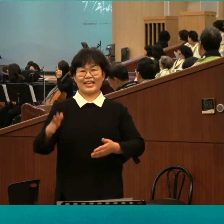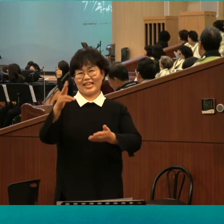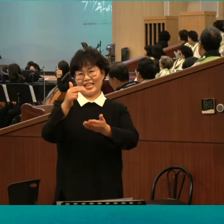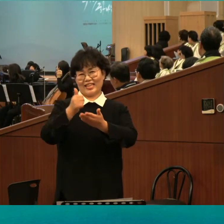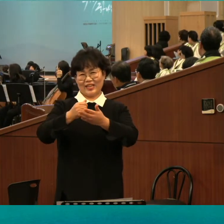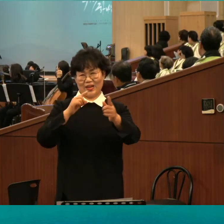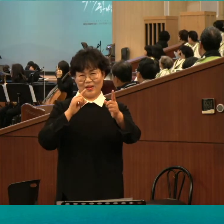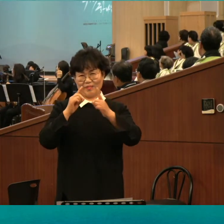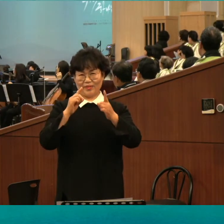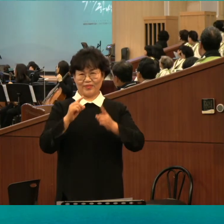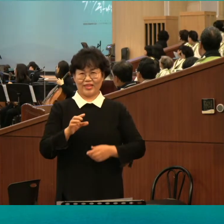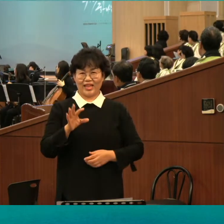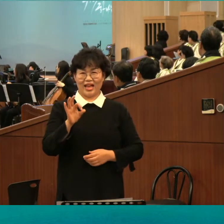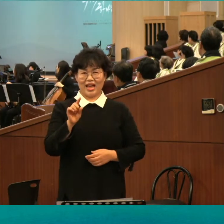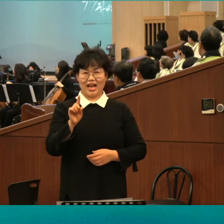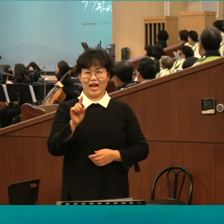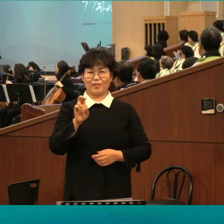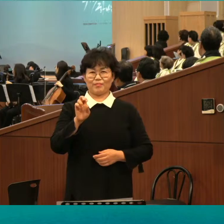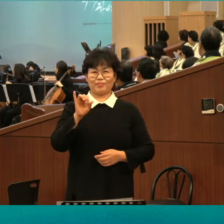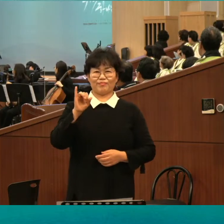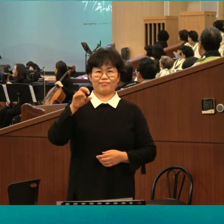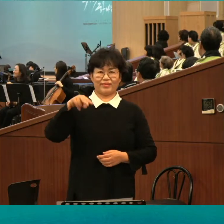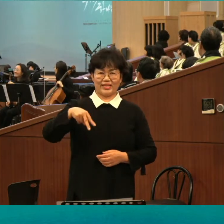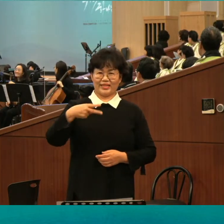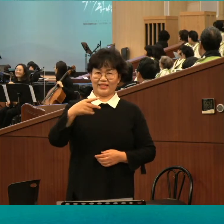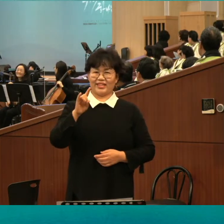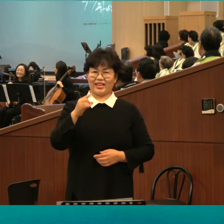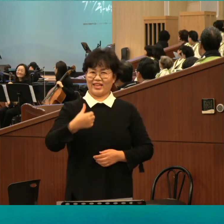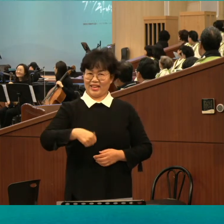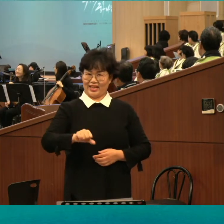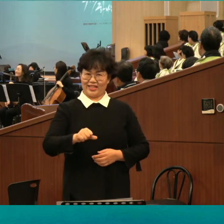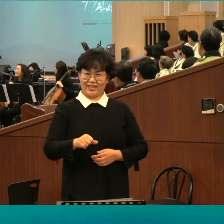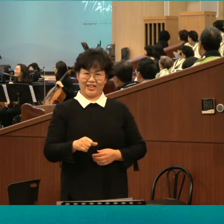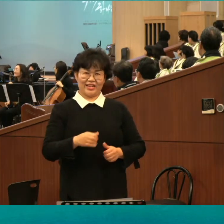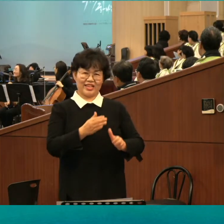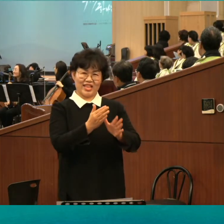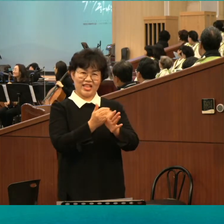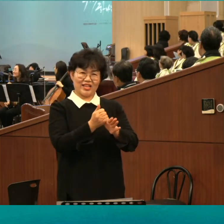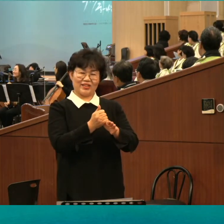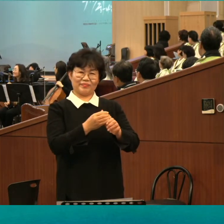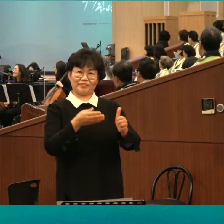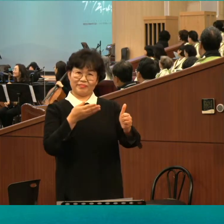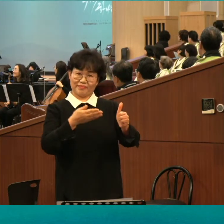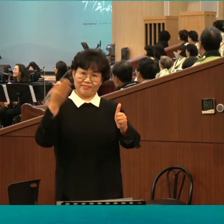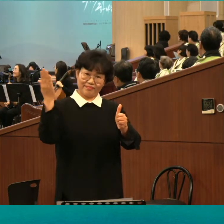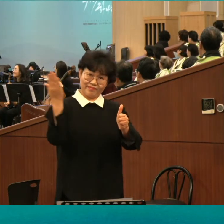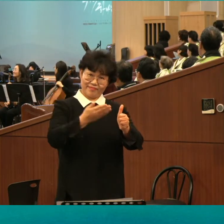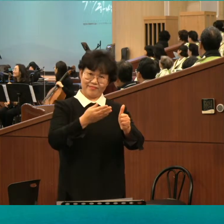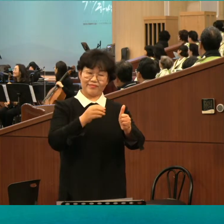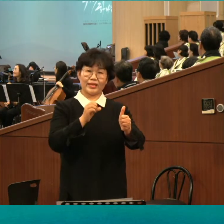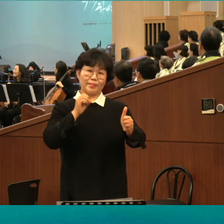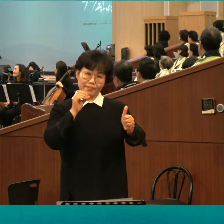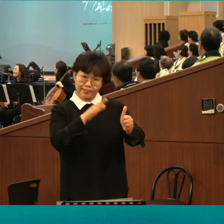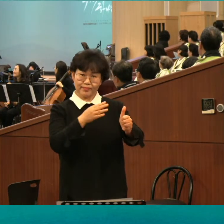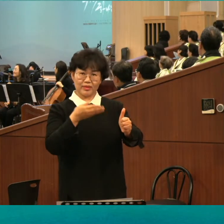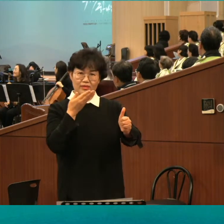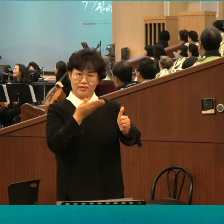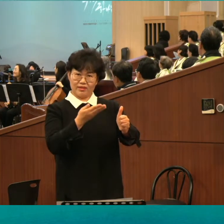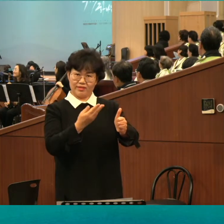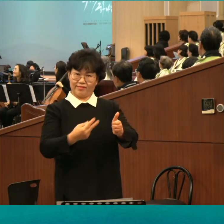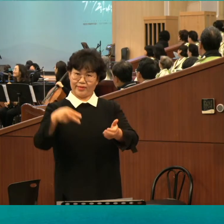여호와의 말씀이 아미떼의 아들 요나에게 임하니라. 이르시되